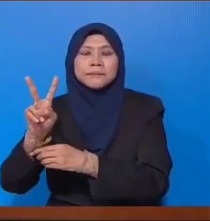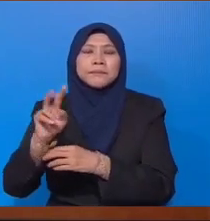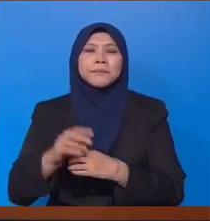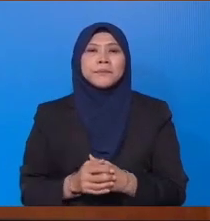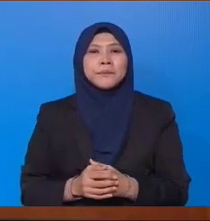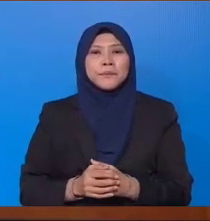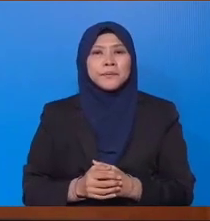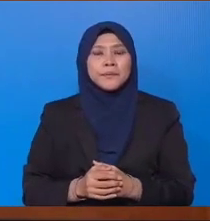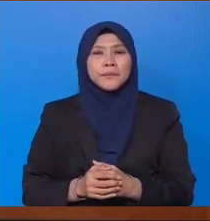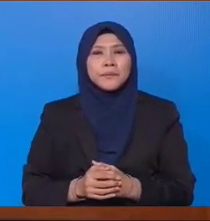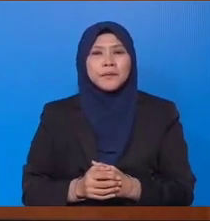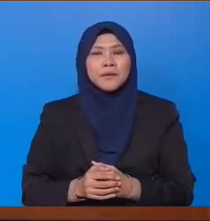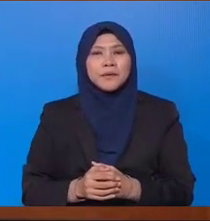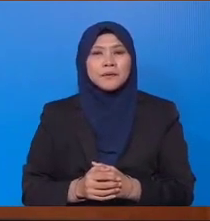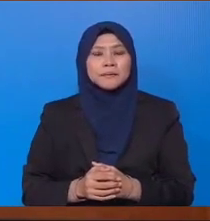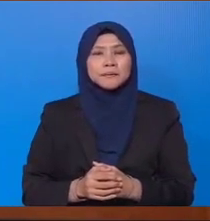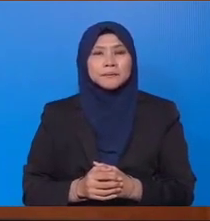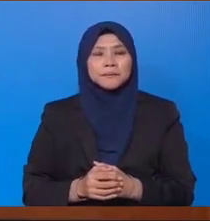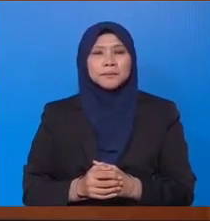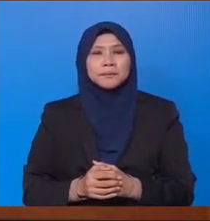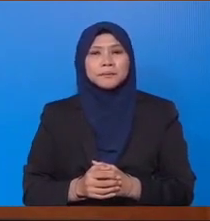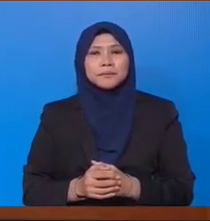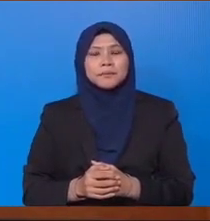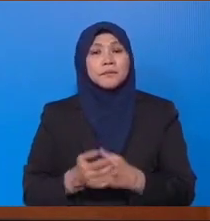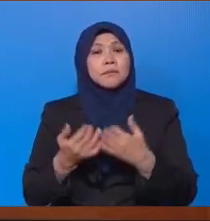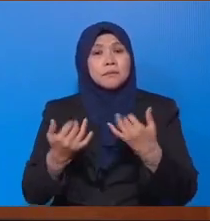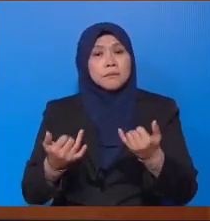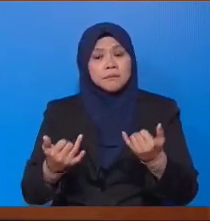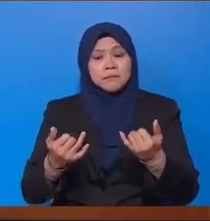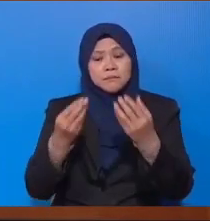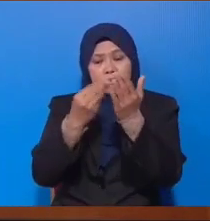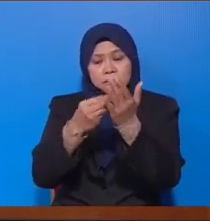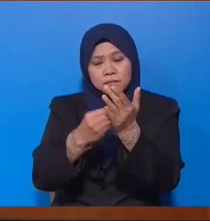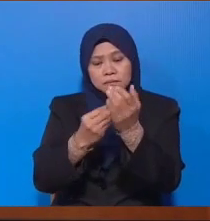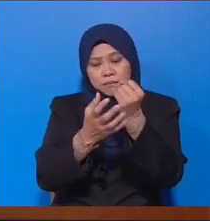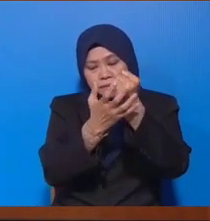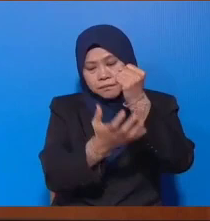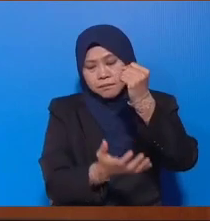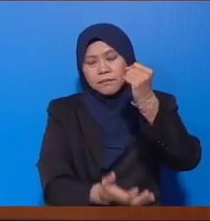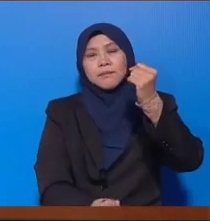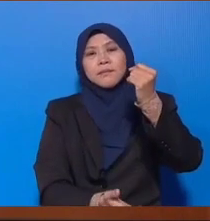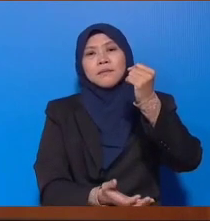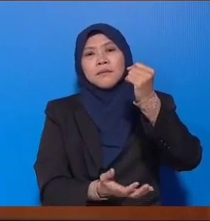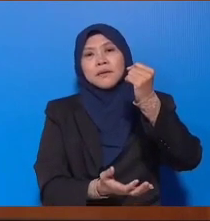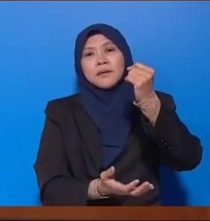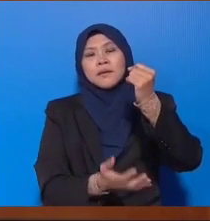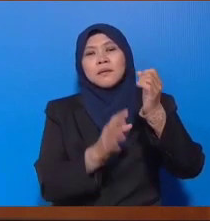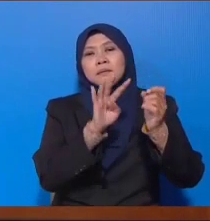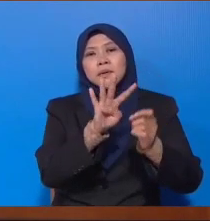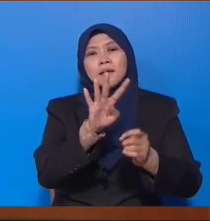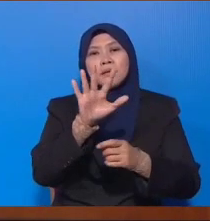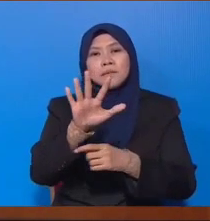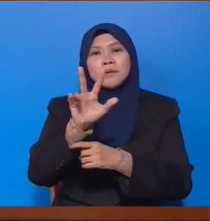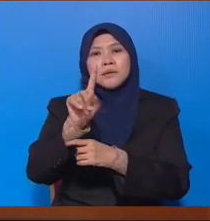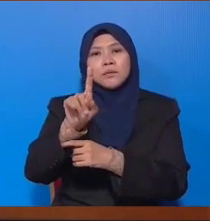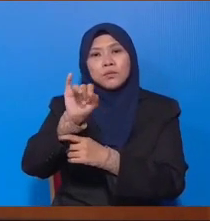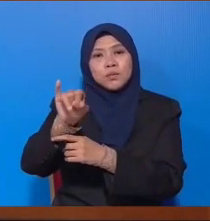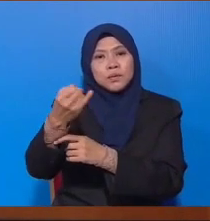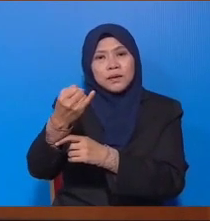yang kedua kasar juga saya pada itu telah pengumpul tukang sebanyak sebanyak 400-500